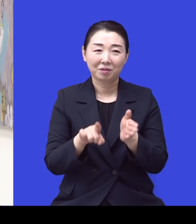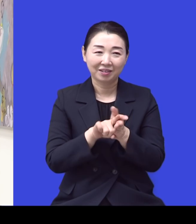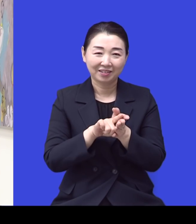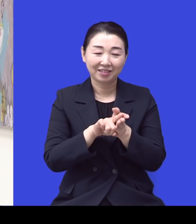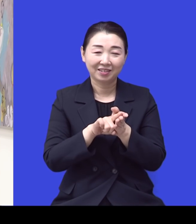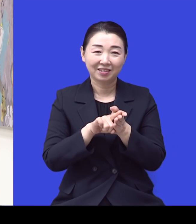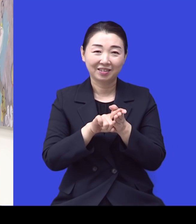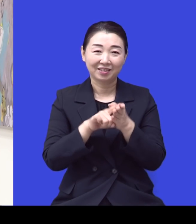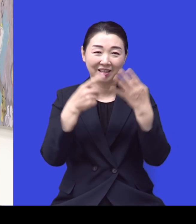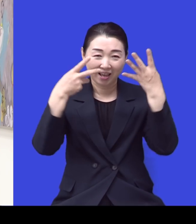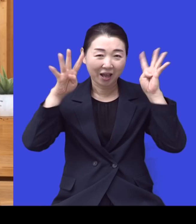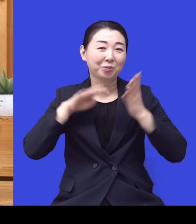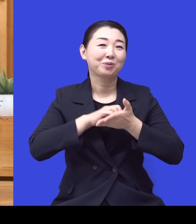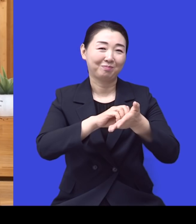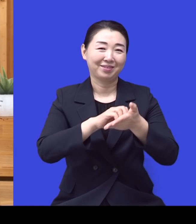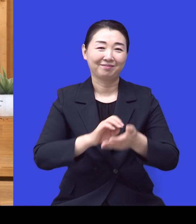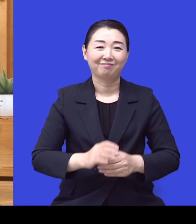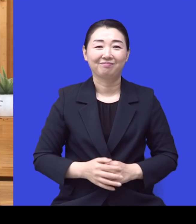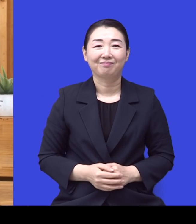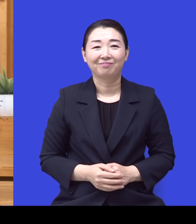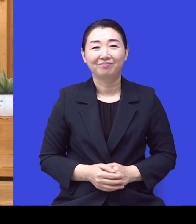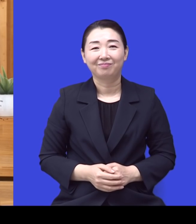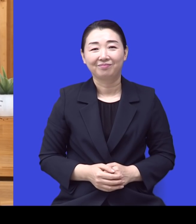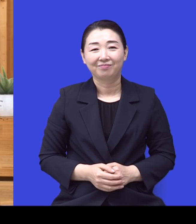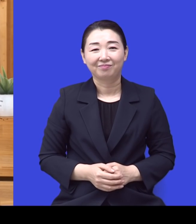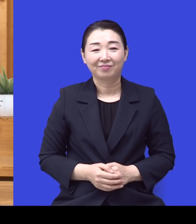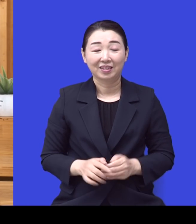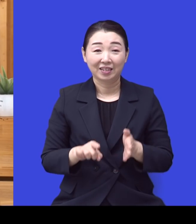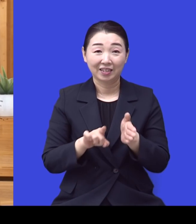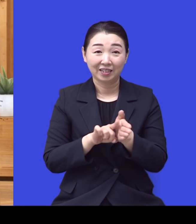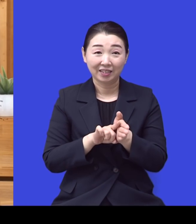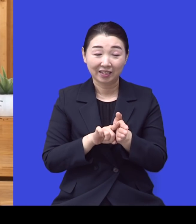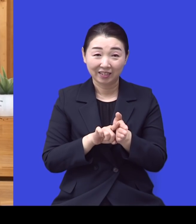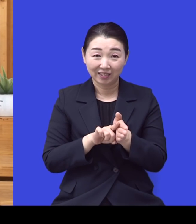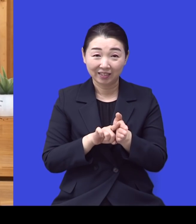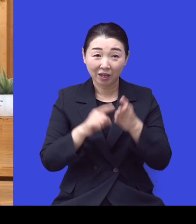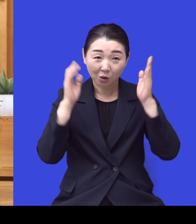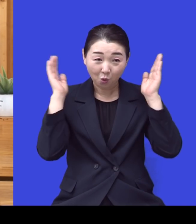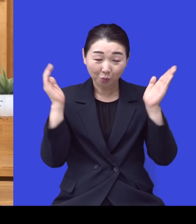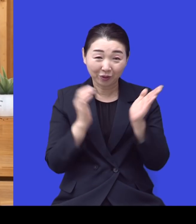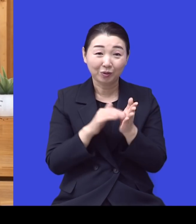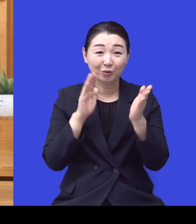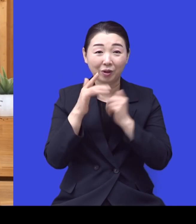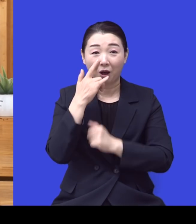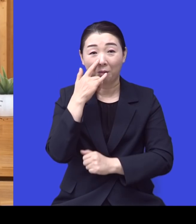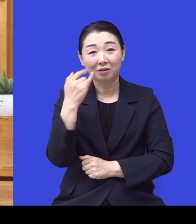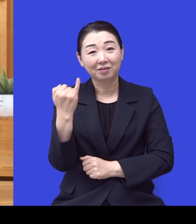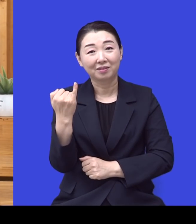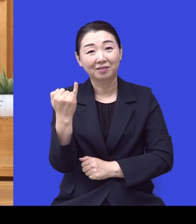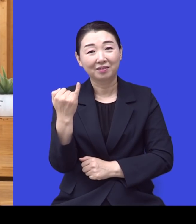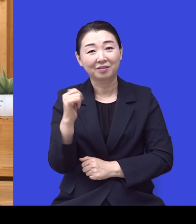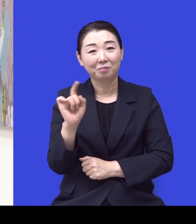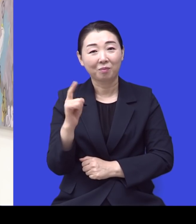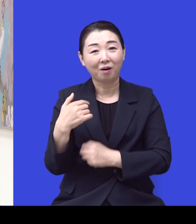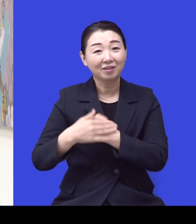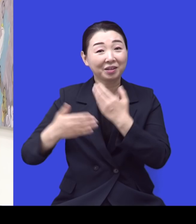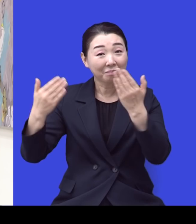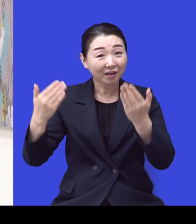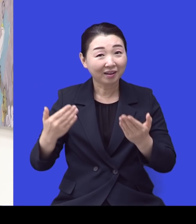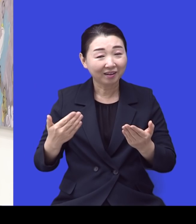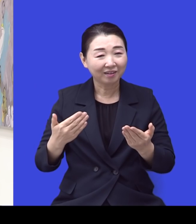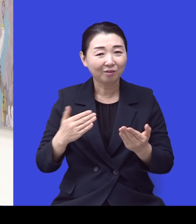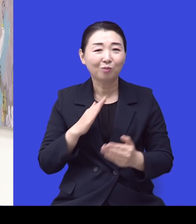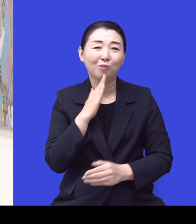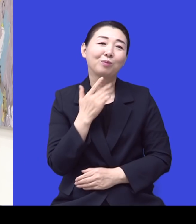신학교를 가게 됐죠. 예. 이제 신학을 하신 후에 음. 그 어머니께서도 많이 아유. 은혜를 받으셨겠네요.